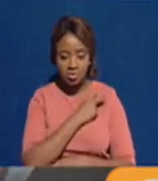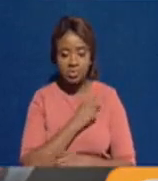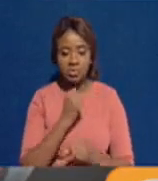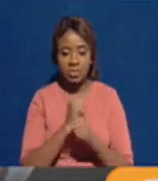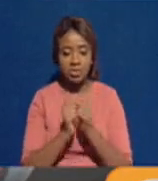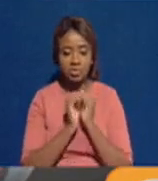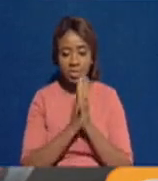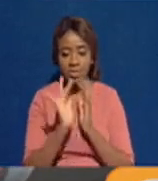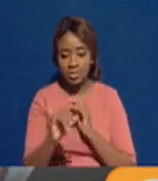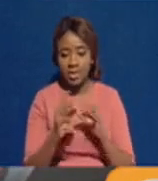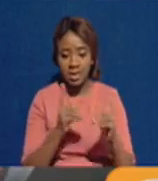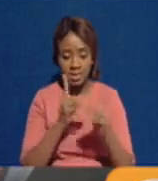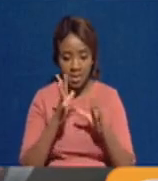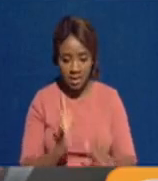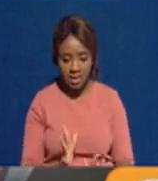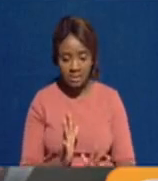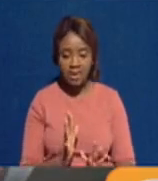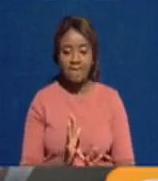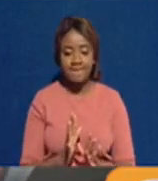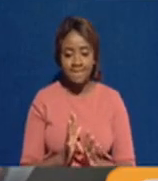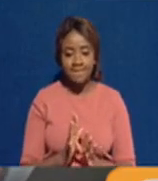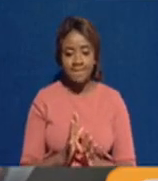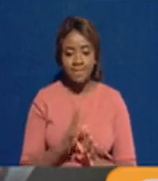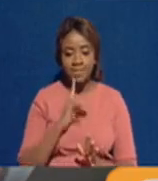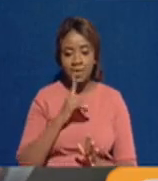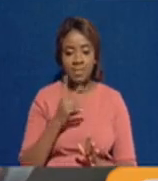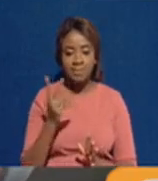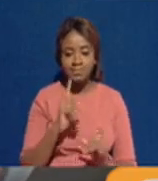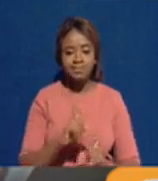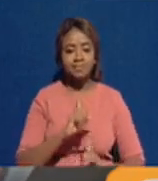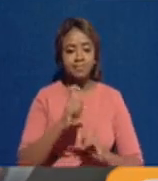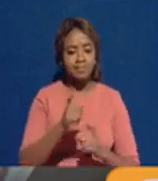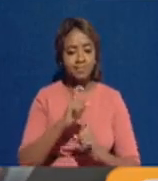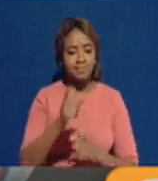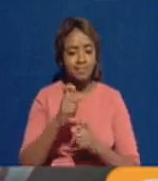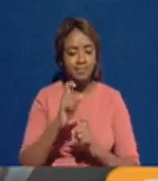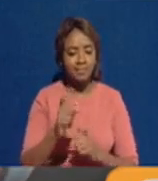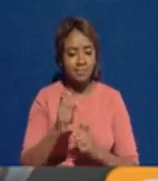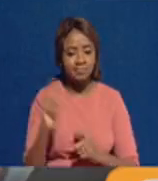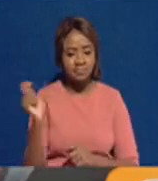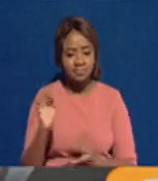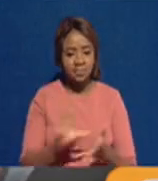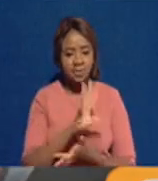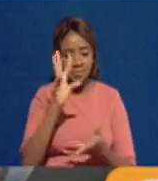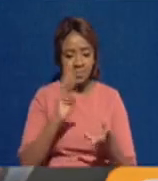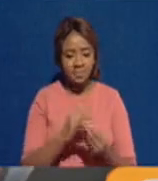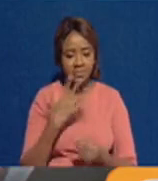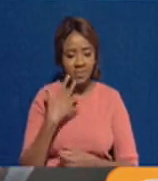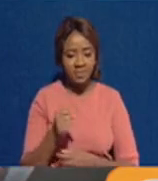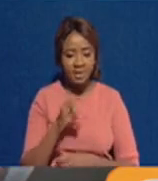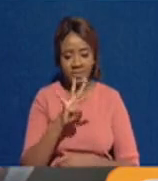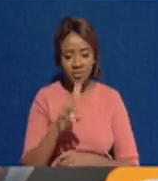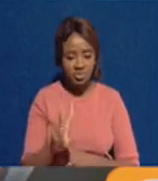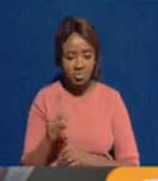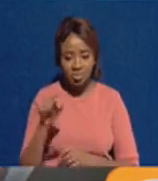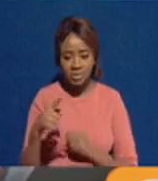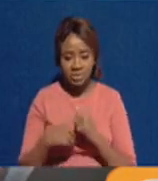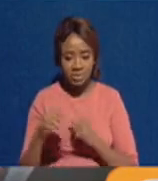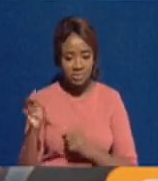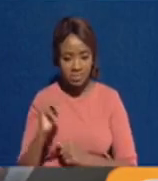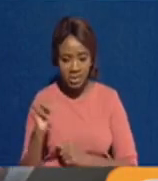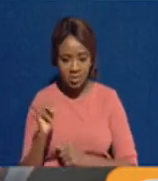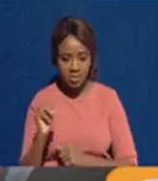director, Jane Wanjiru Mbuthia, had been solely awarded media buying tenders worth 542.6 million